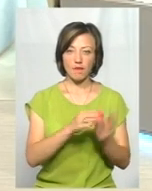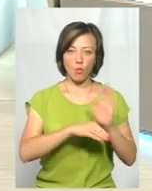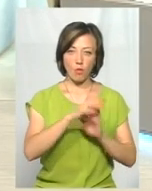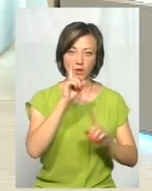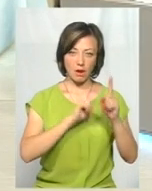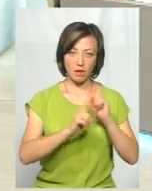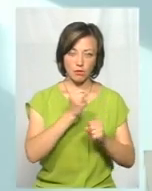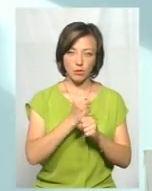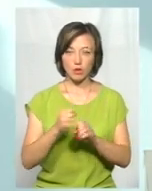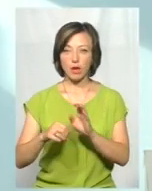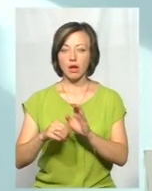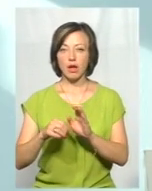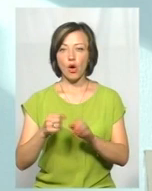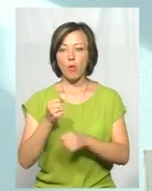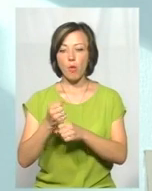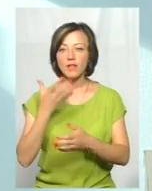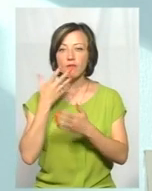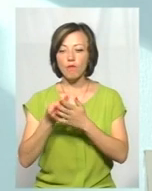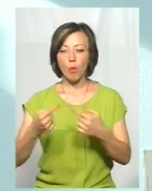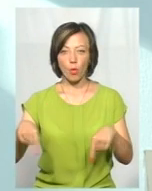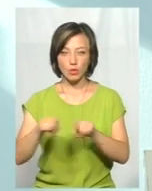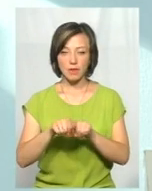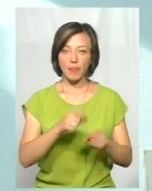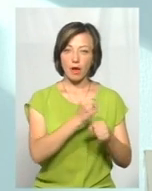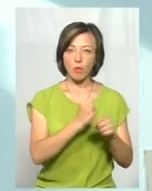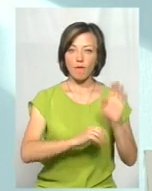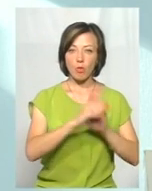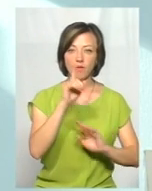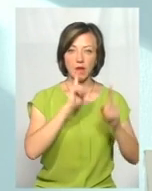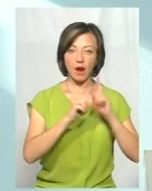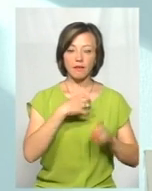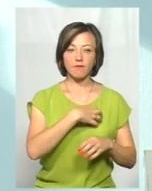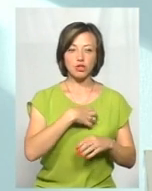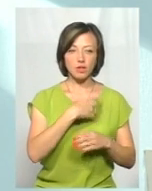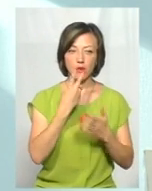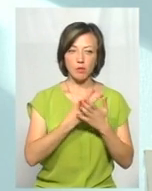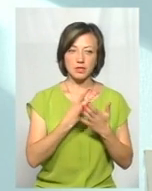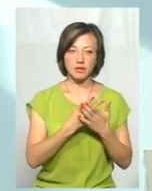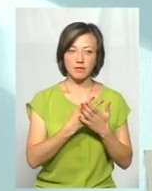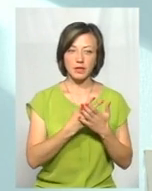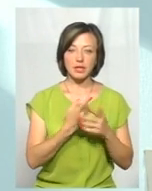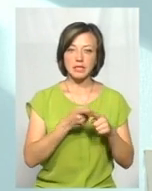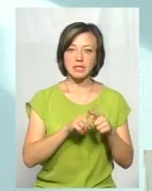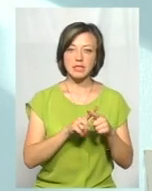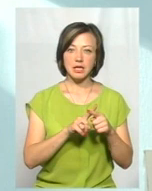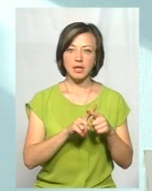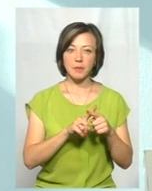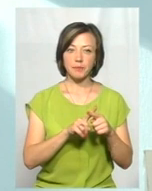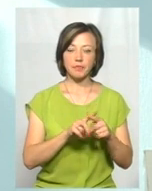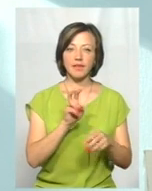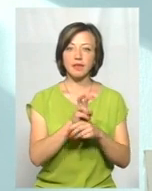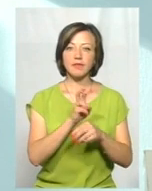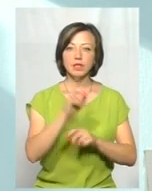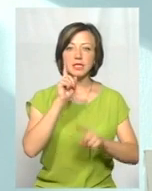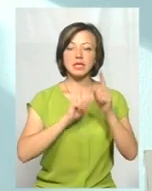Раді і робота в окрузі. Робота у Верховній Раді – один із таких важливих показників. Насамперед, це відвідуваність пленарних